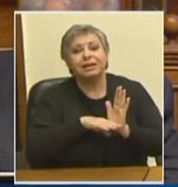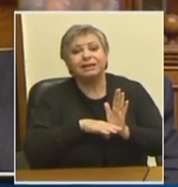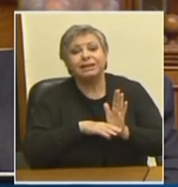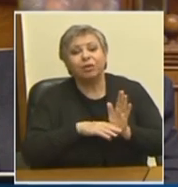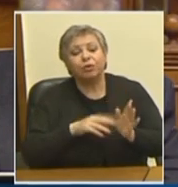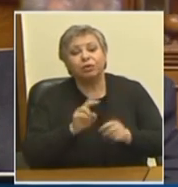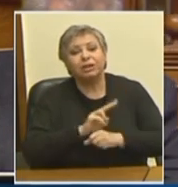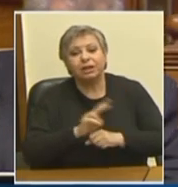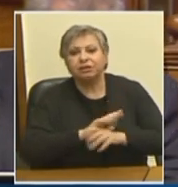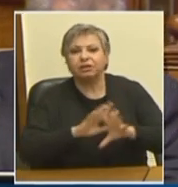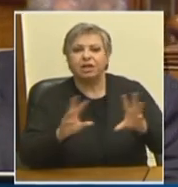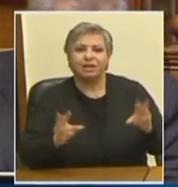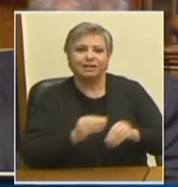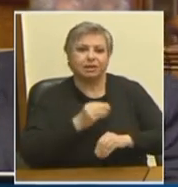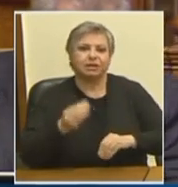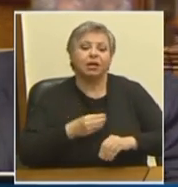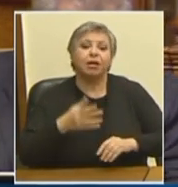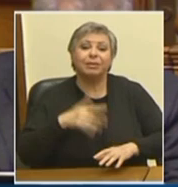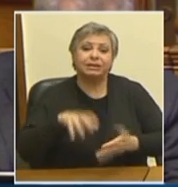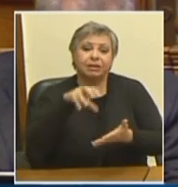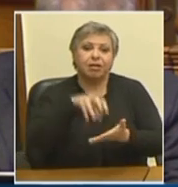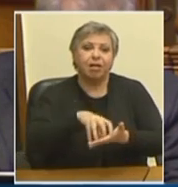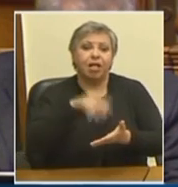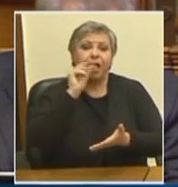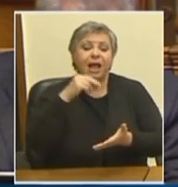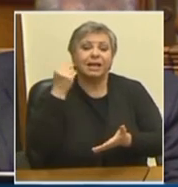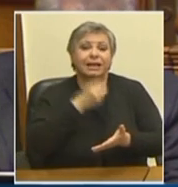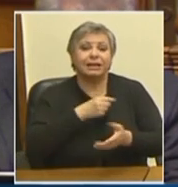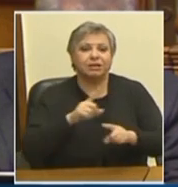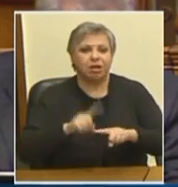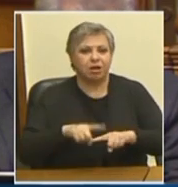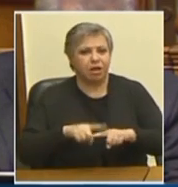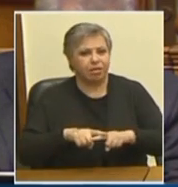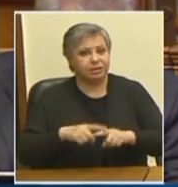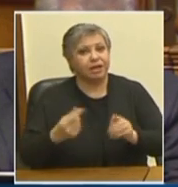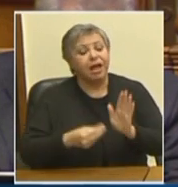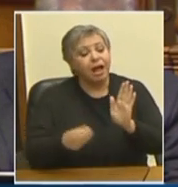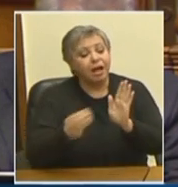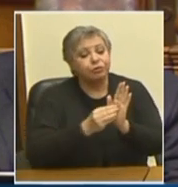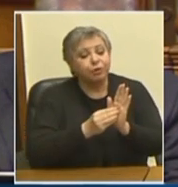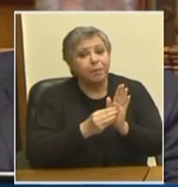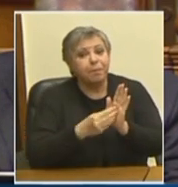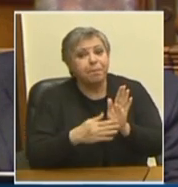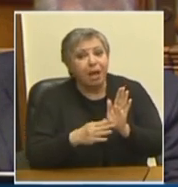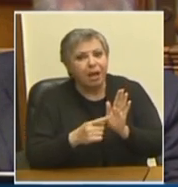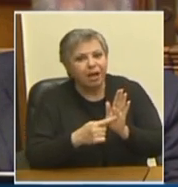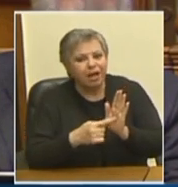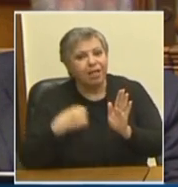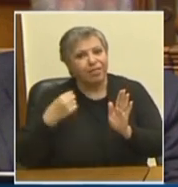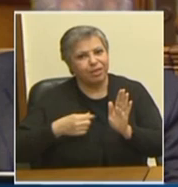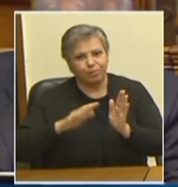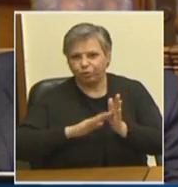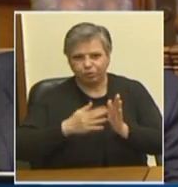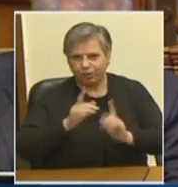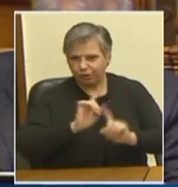της Ελλάδας. Δεν υπάγονται στον νόμο 103 του Συντάγματος για τους δημοσίους υπαλλήλους. Και άρα θα